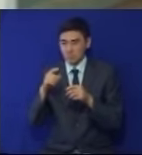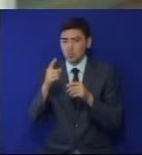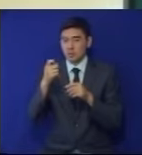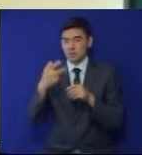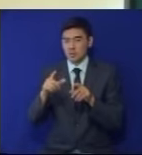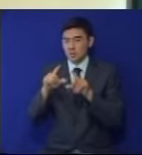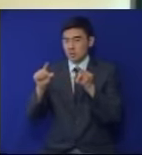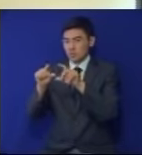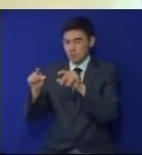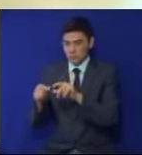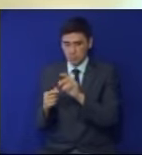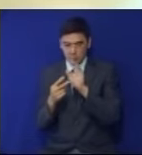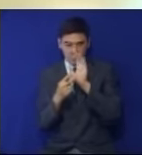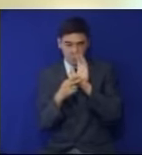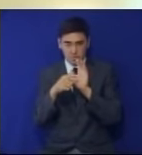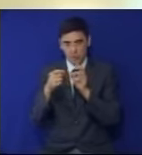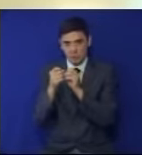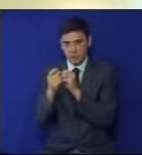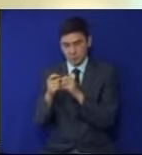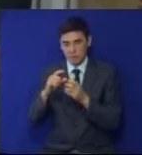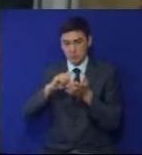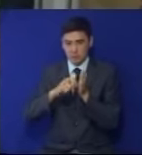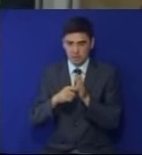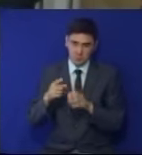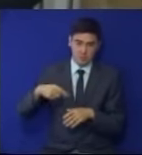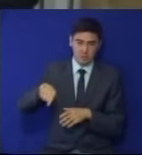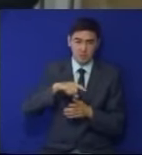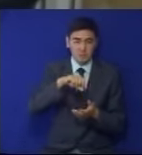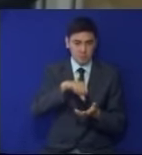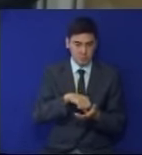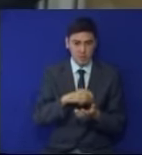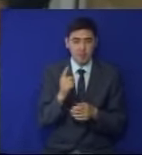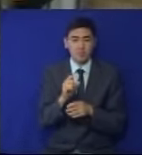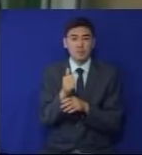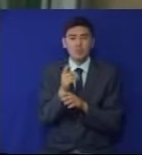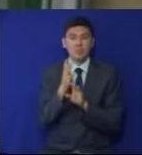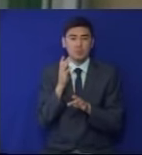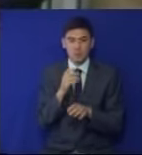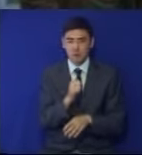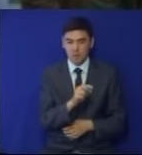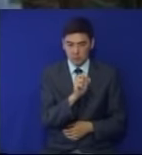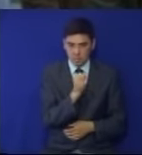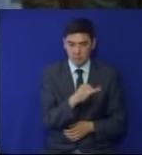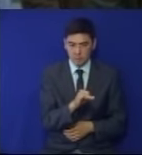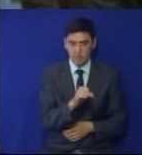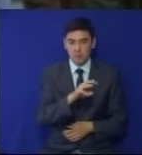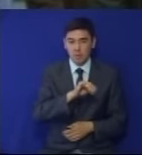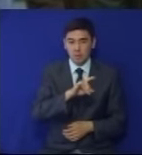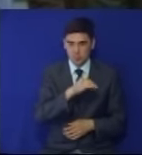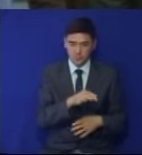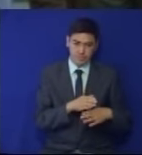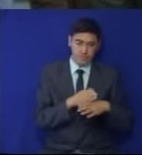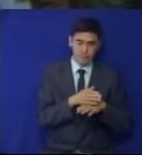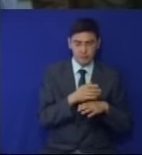130-дан астам мектептің 8-10 сынып оқушылары қатысуды. Олар алдымен Семей қаласындағы Абай қорық мұражайында болды.